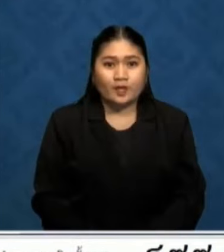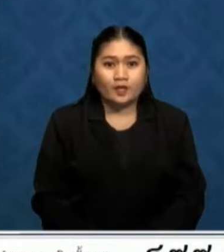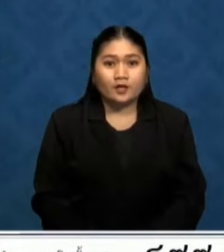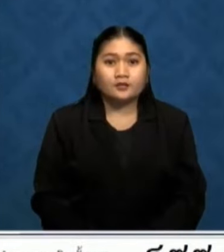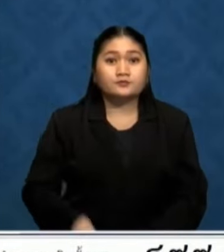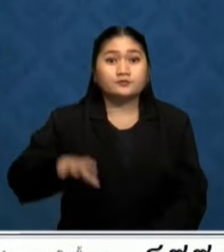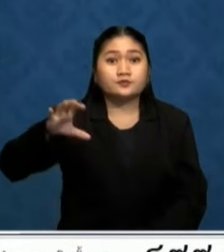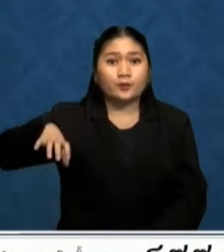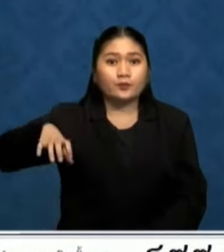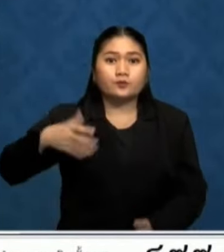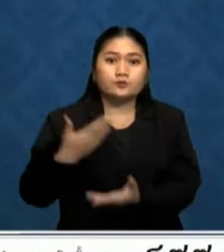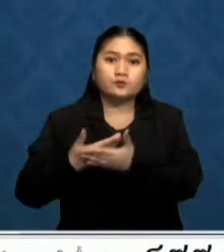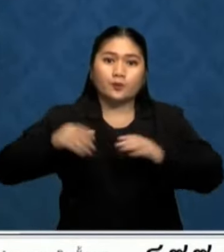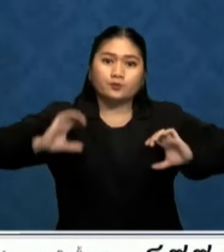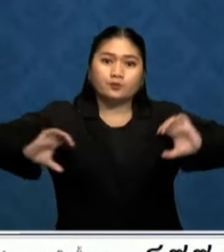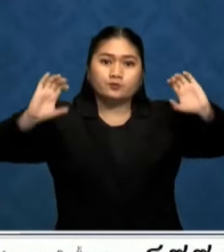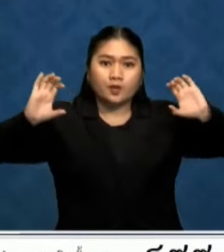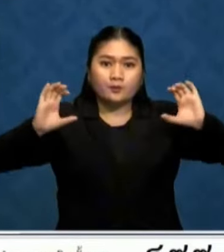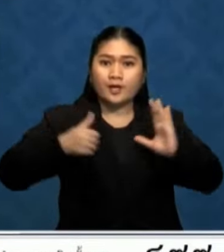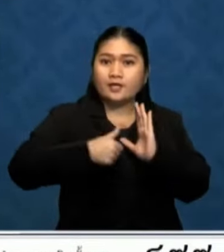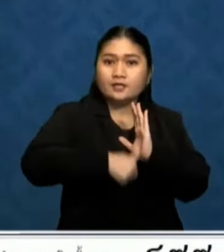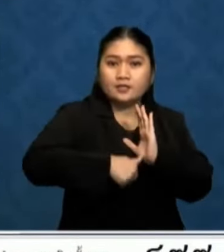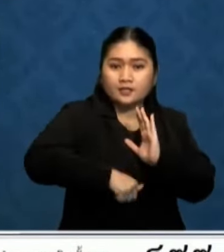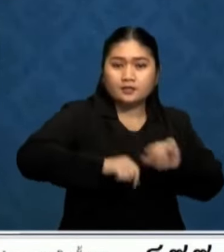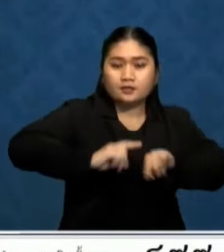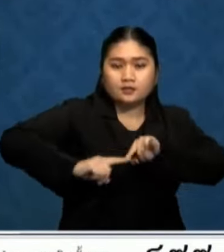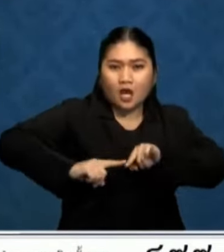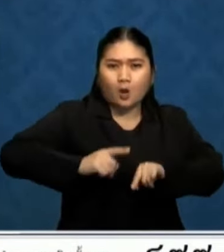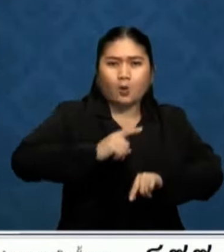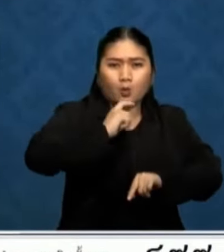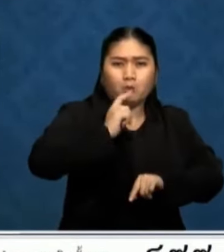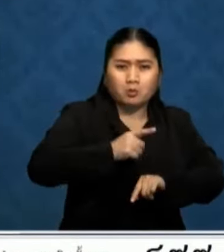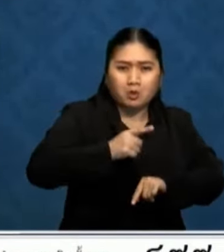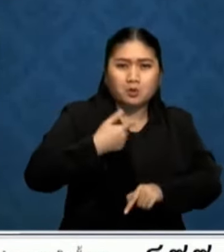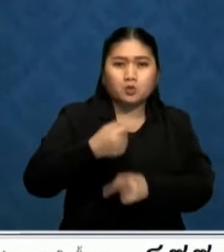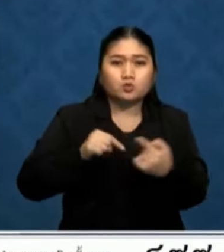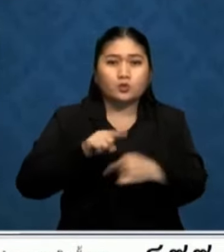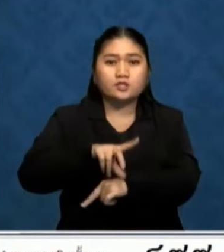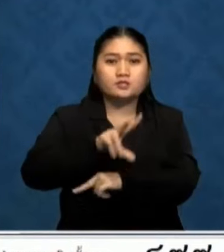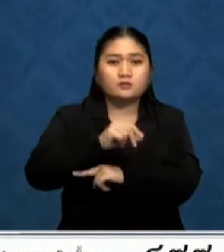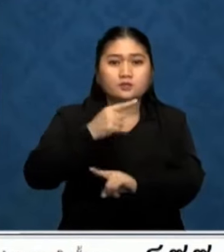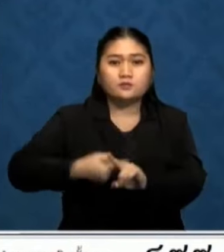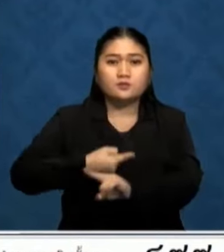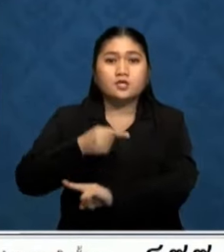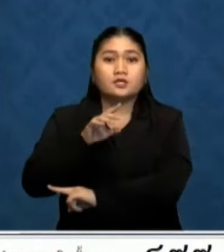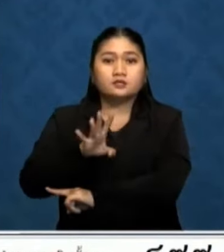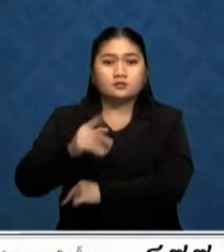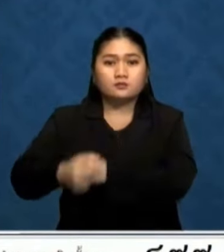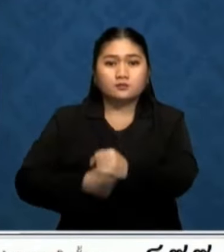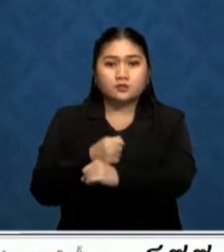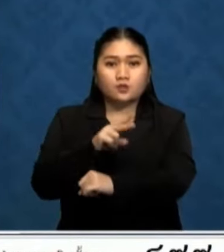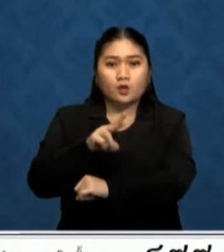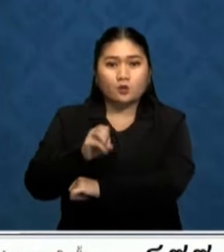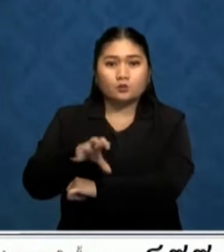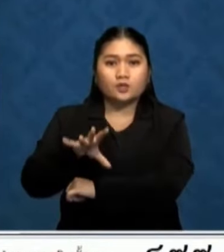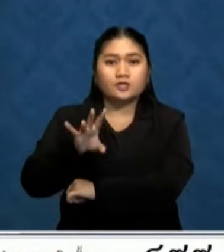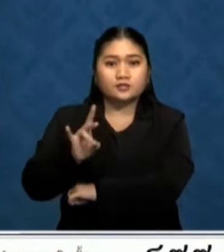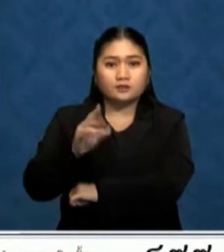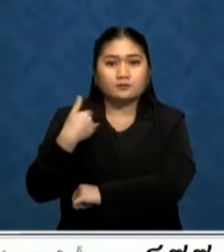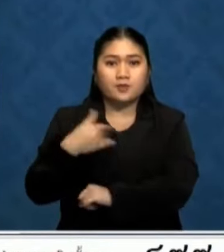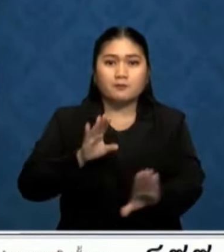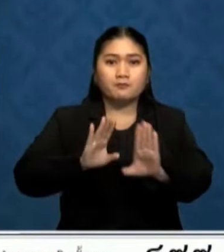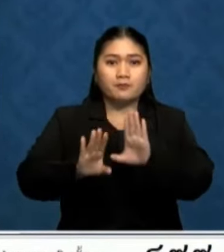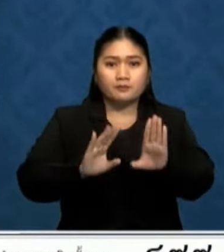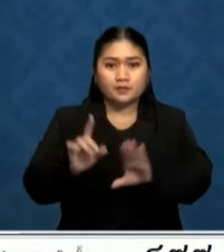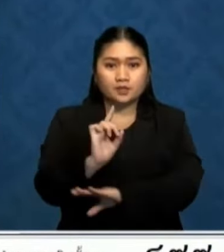ภานะการครังนี่สาธานะคงค้างนัวที่ 30 เมษายน 2517มีจำน